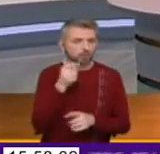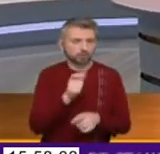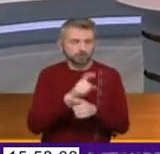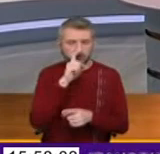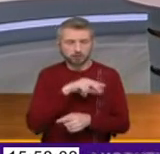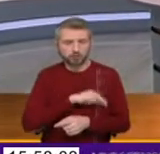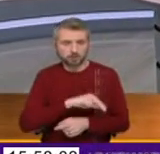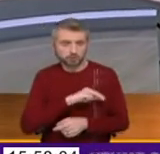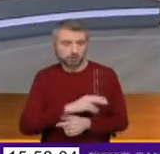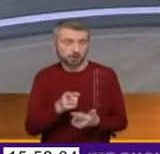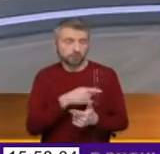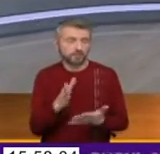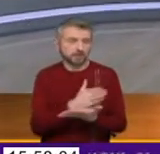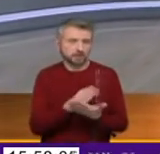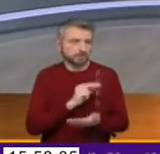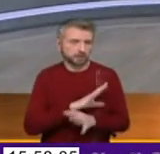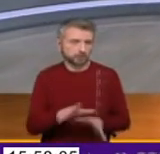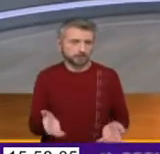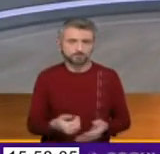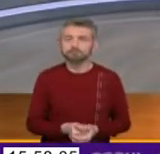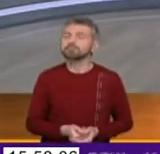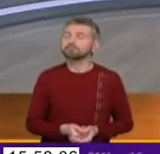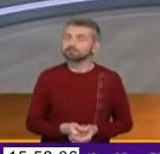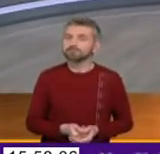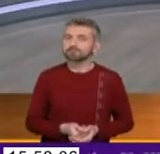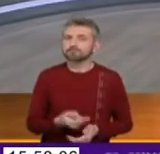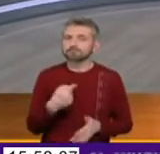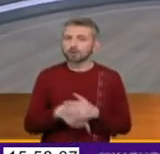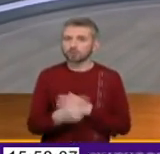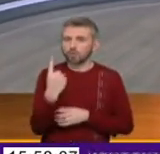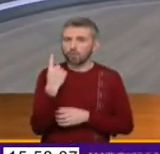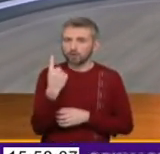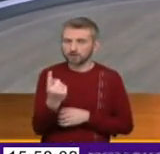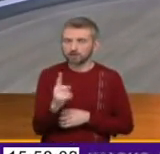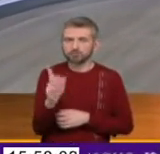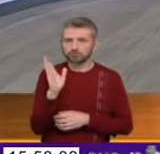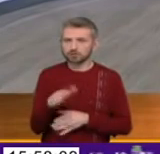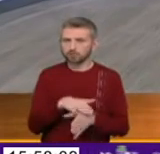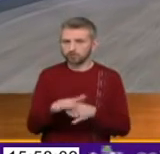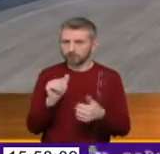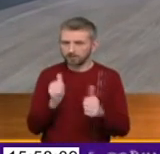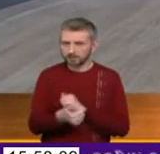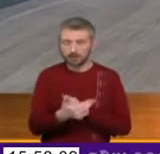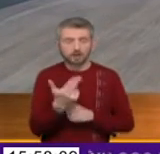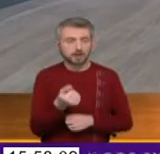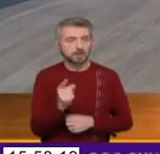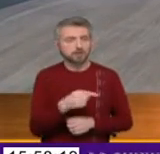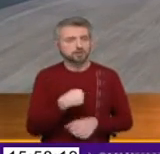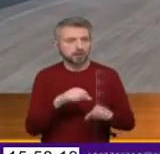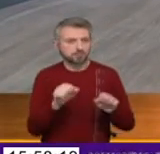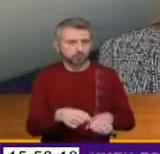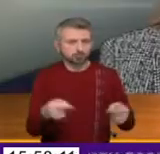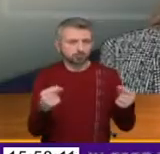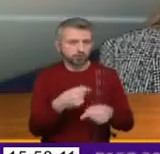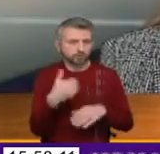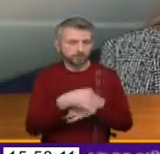погано працює або взагалі не працює. Тобто от один той, який буде повністю замінений, правильно? Це те, що я можу просто